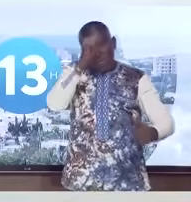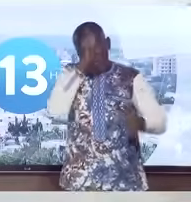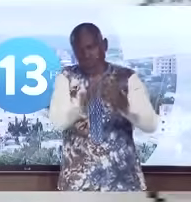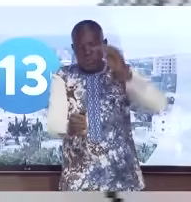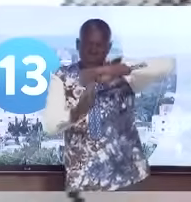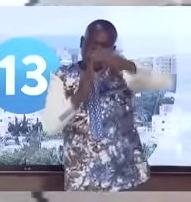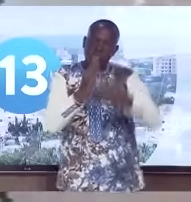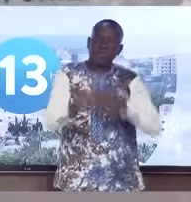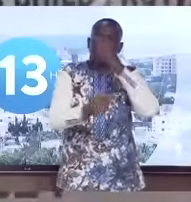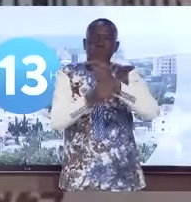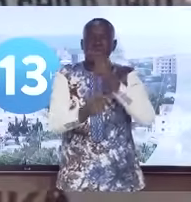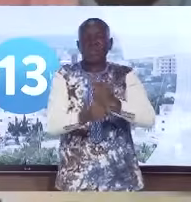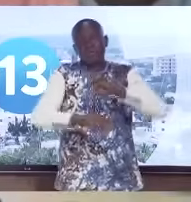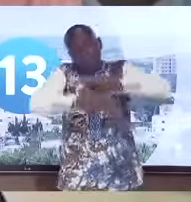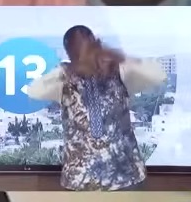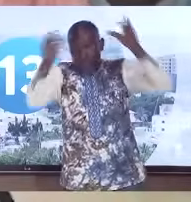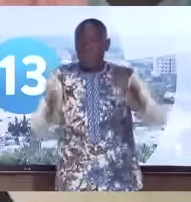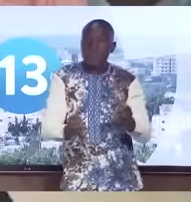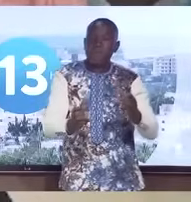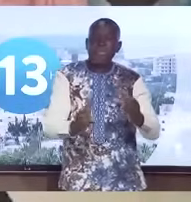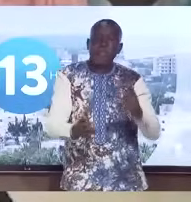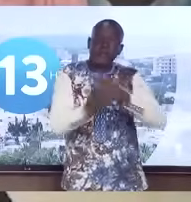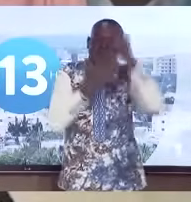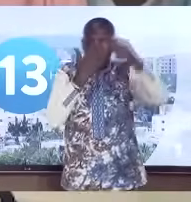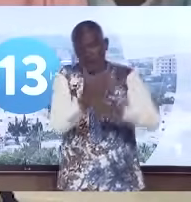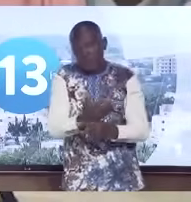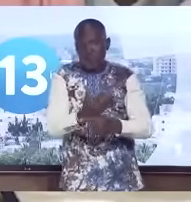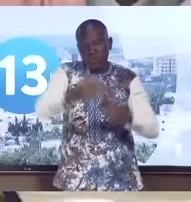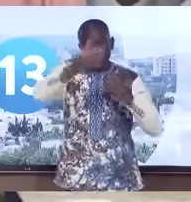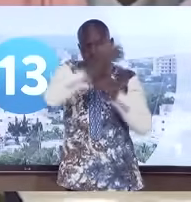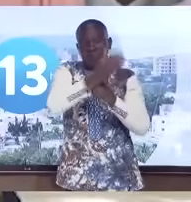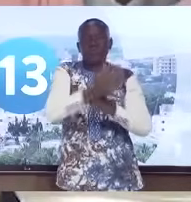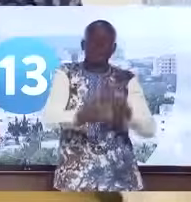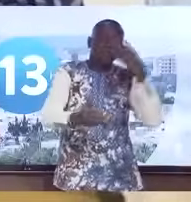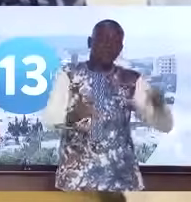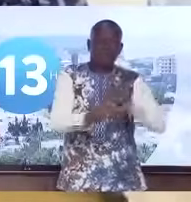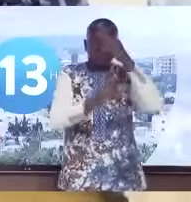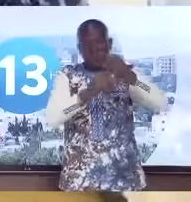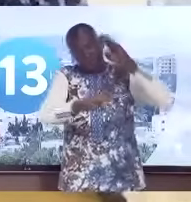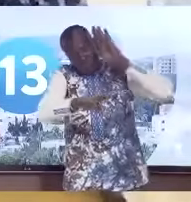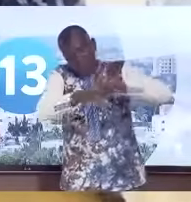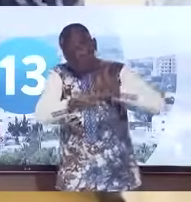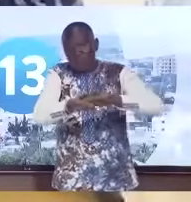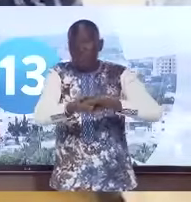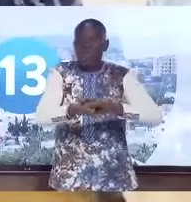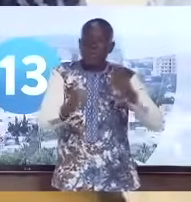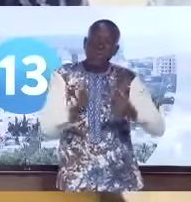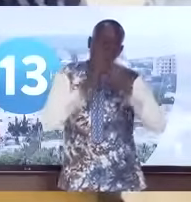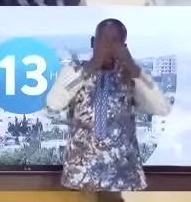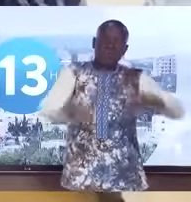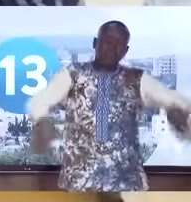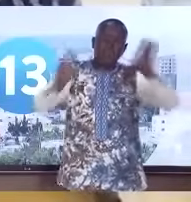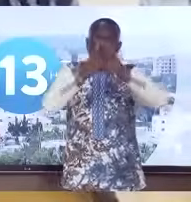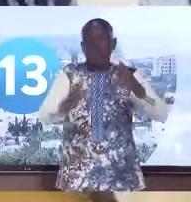les activités menées sur le terrain. Ce projet de protection des enfants en situation d'urgence s'est appesanti essentiellement